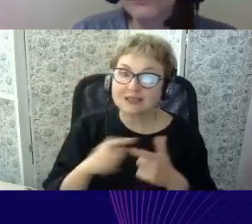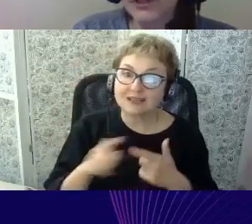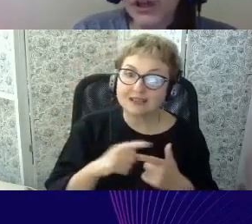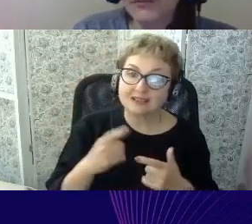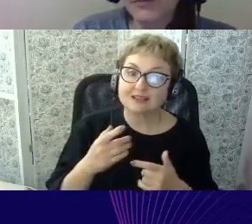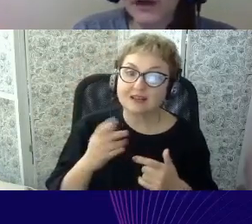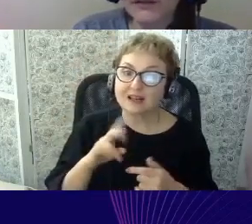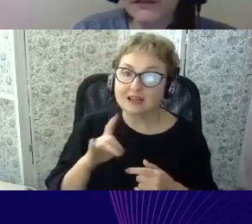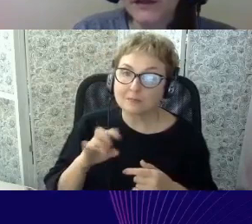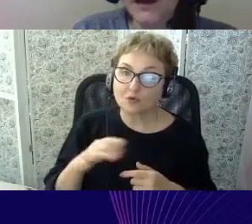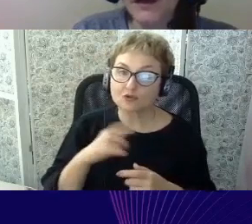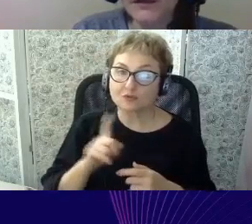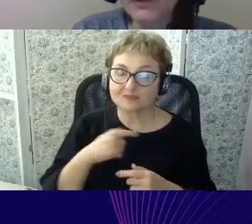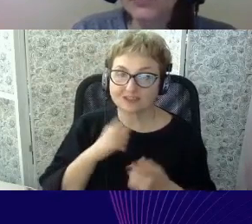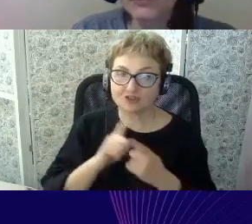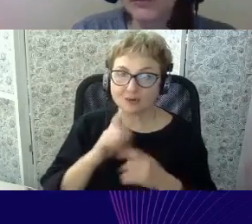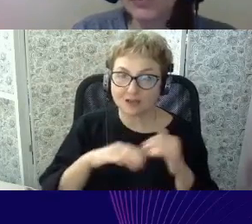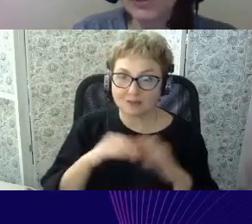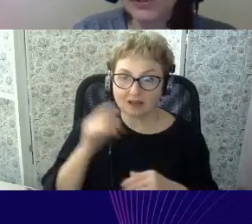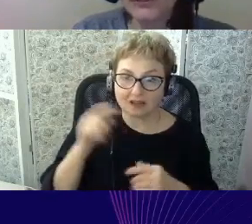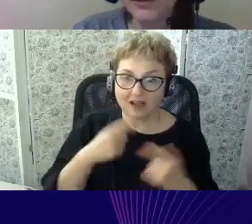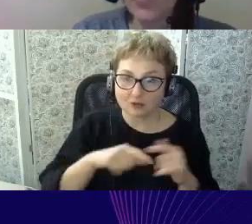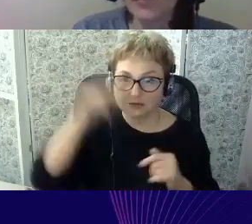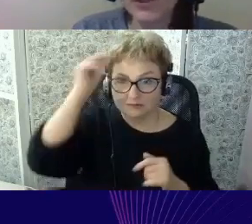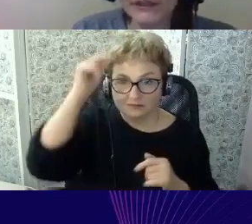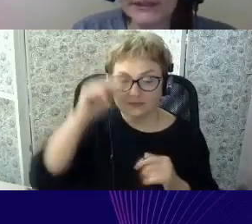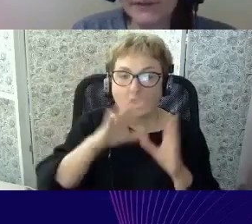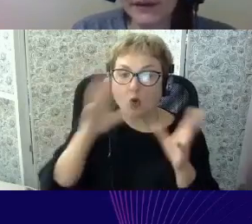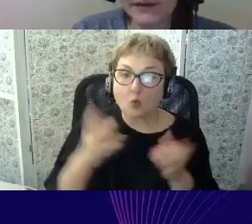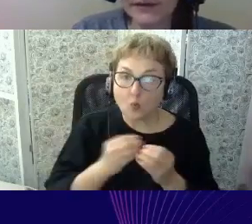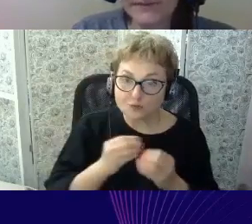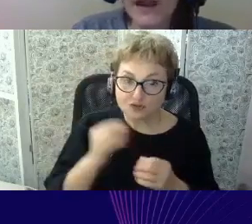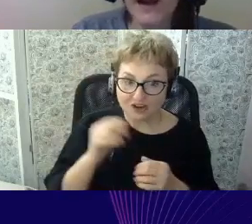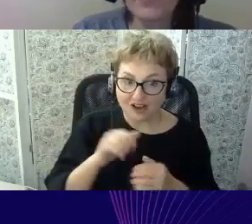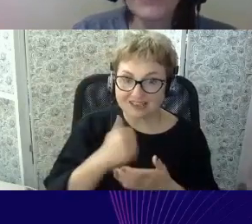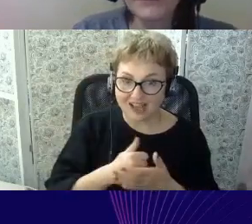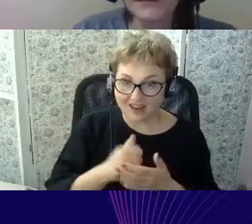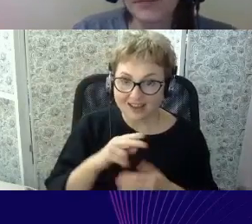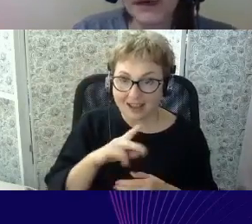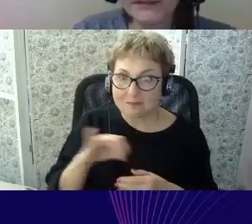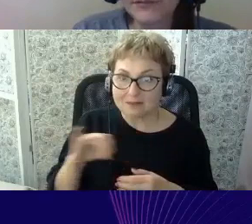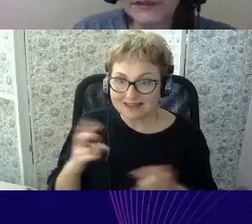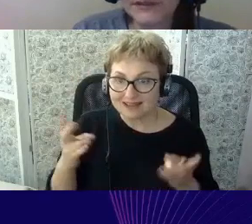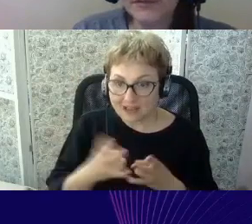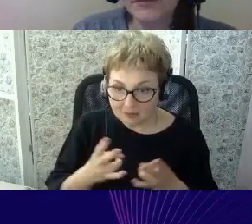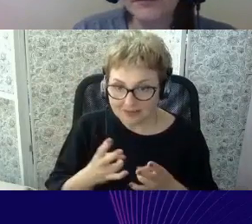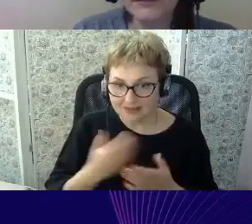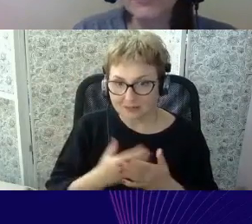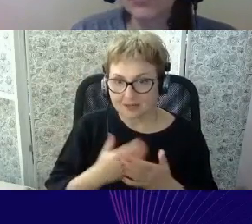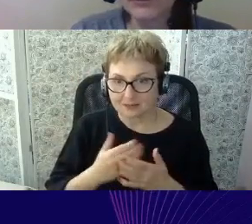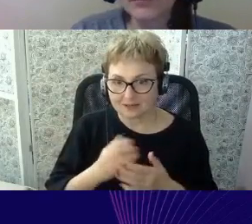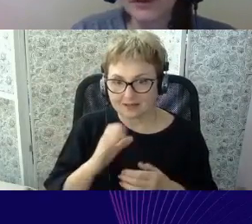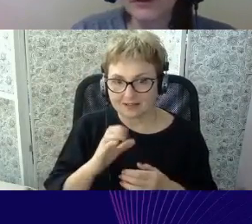мы встречаем на практике, организуется обучение на общих основаниях, а при необходимости,